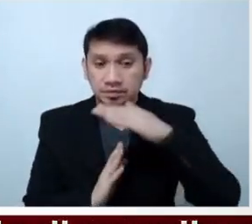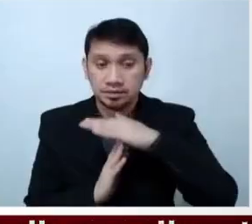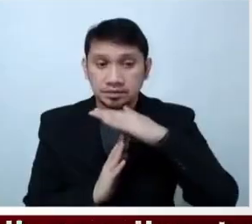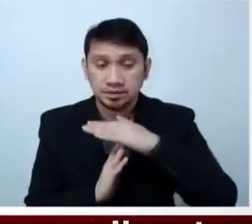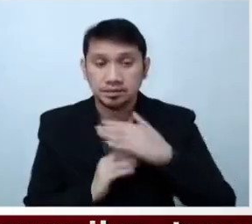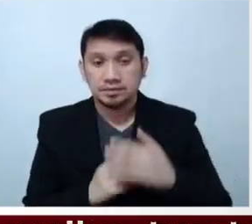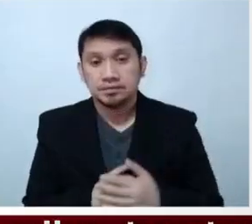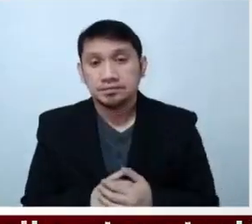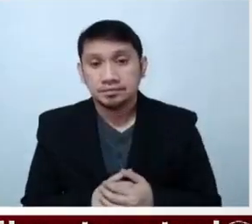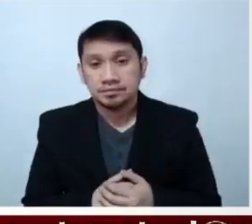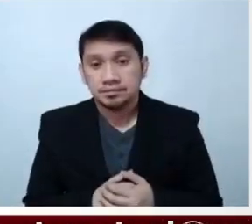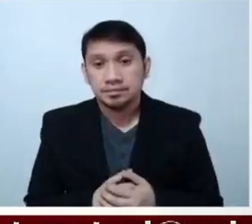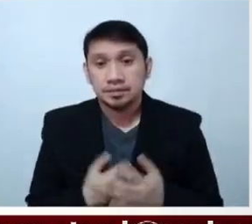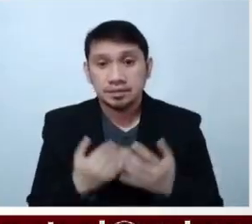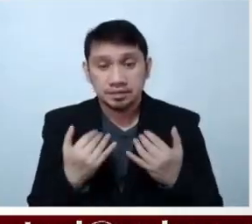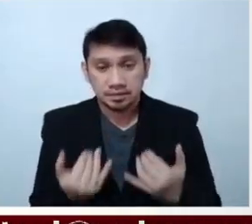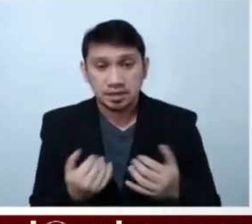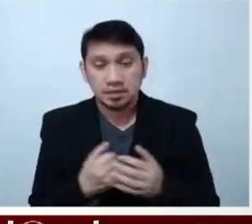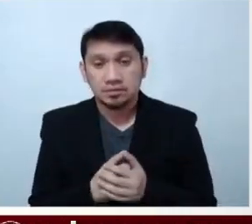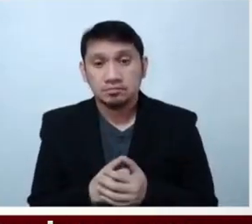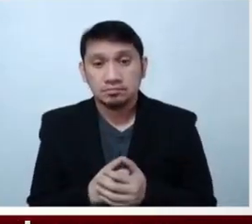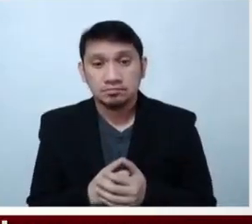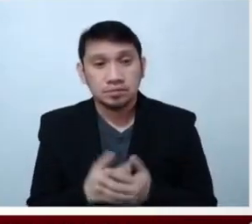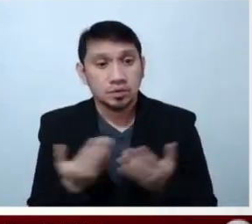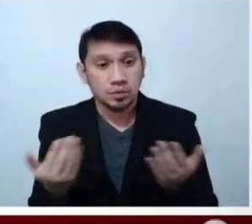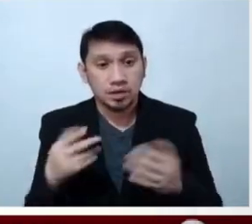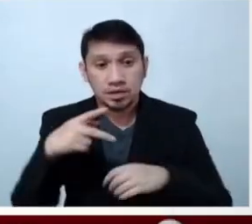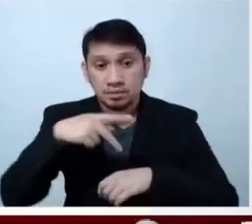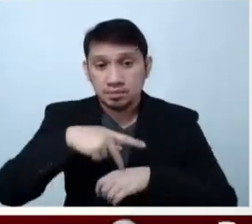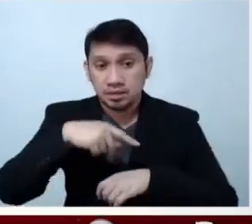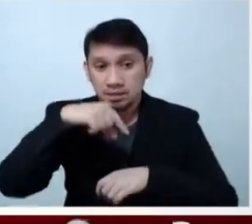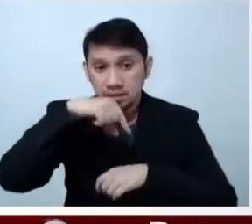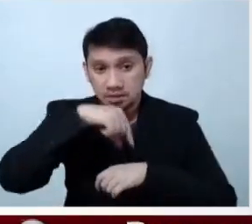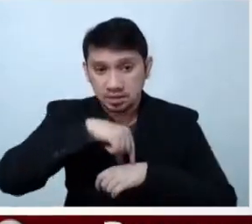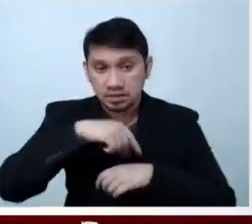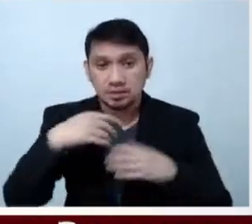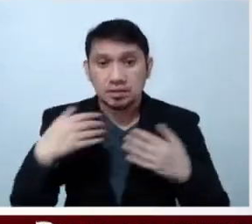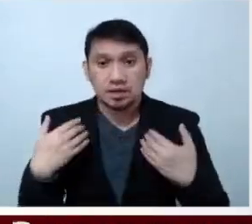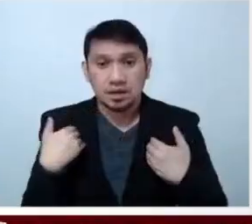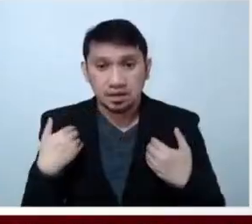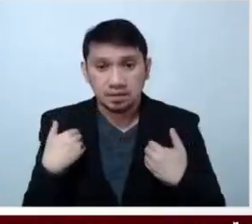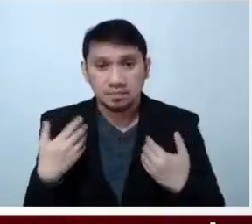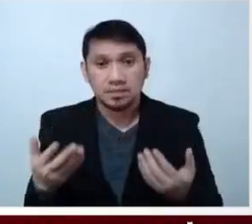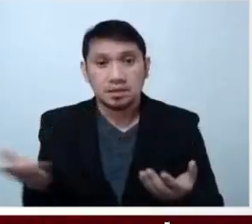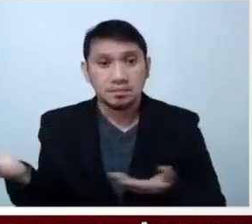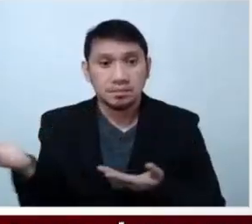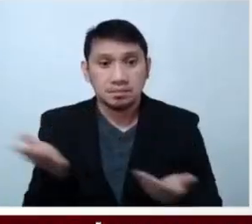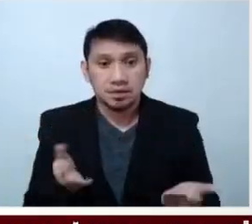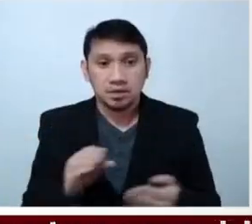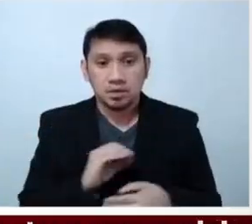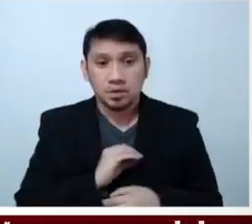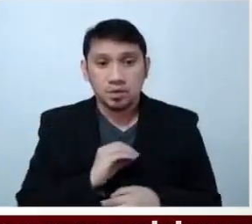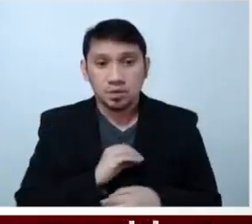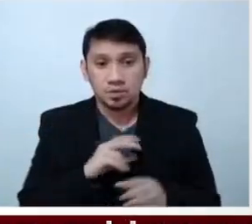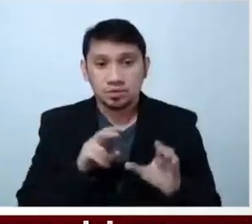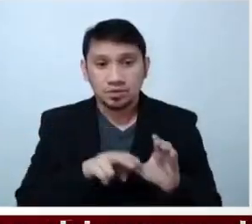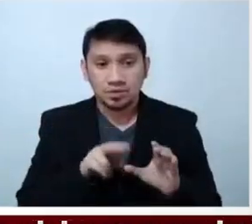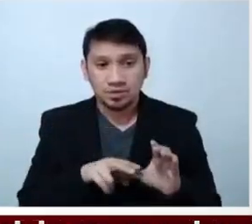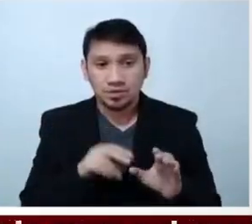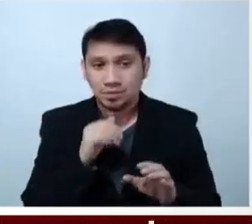registration. Sa satellite registration sa Parañaque, may mga nagbitbit na ng upuan para hindi mangawit sa